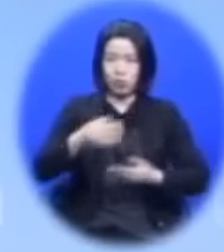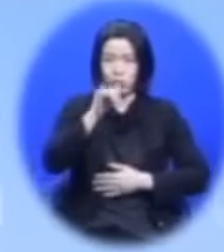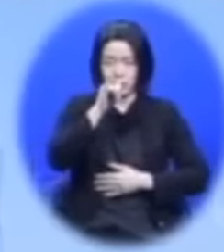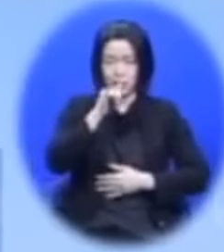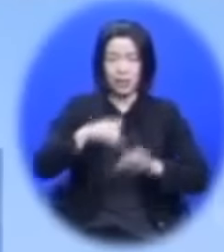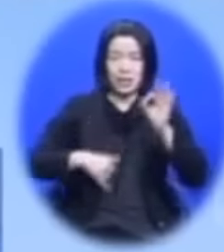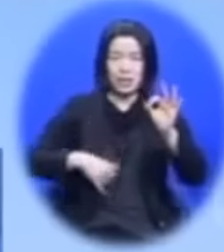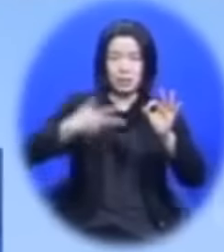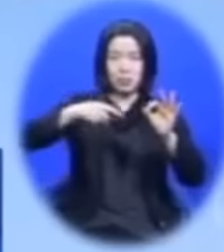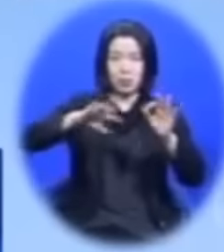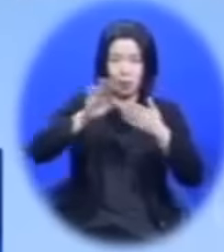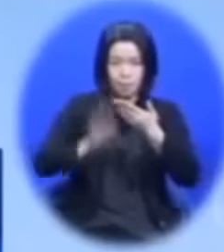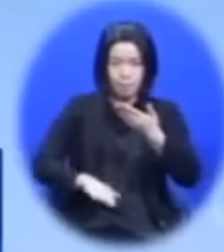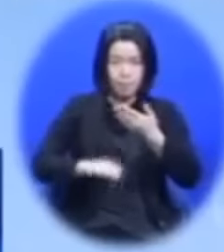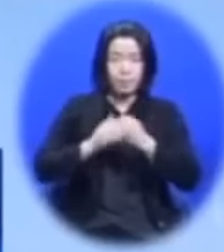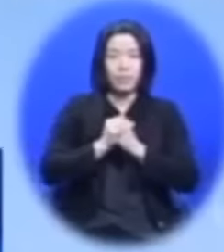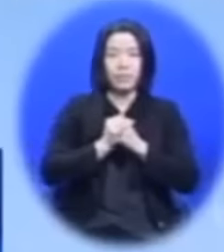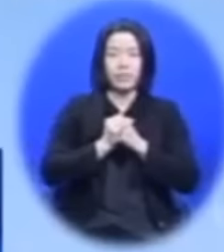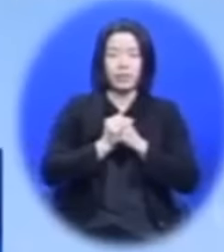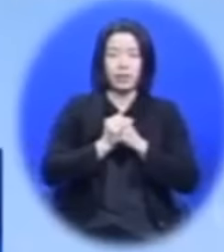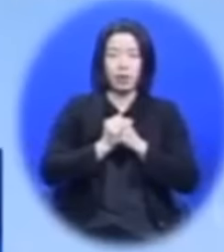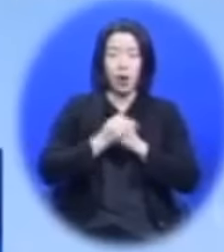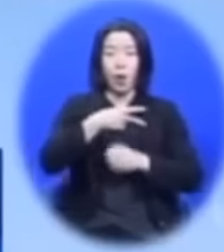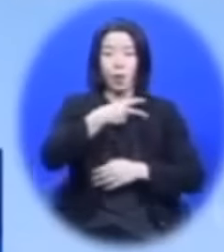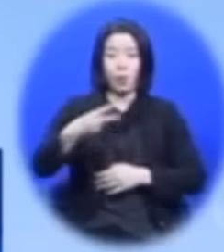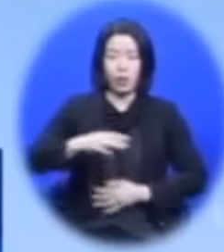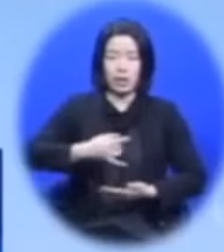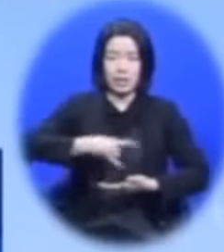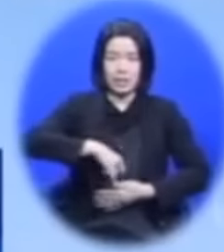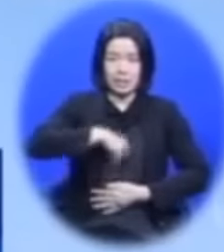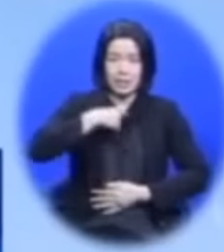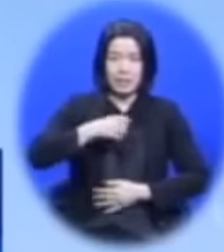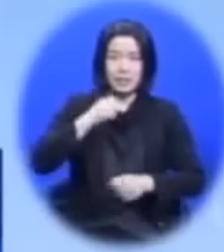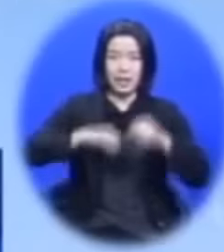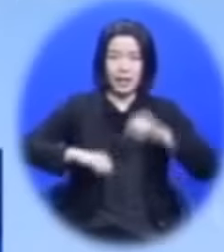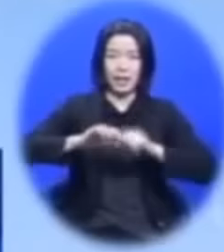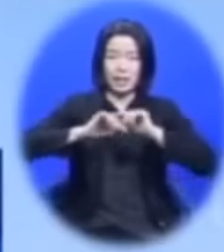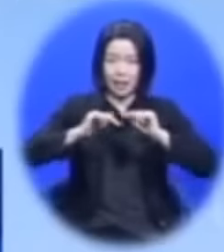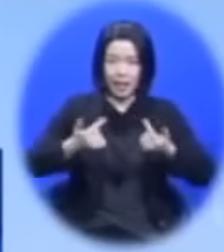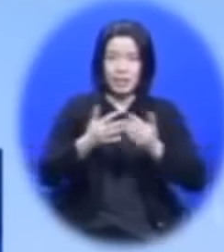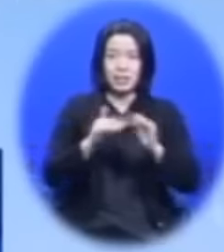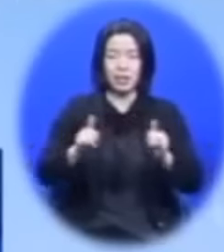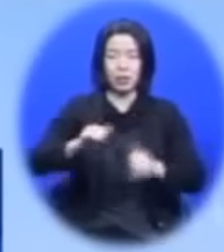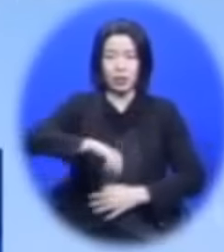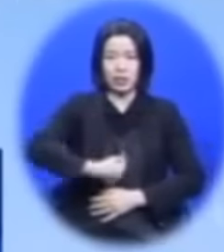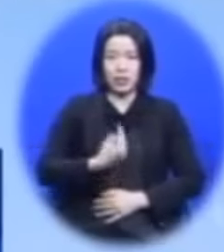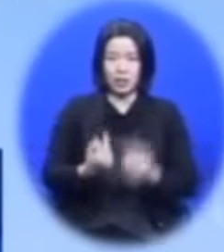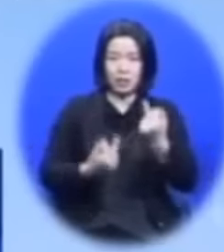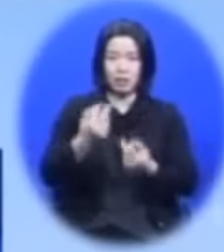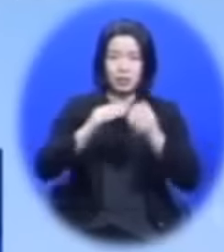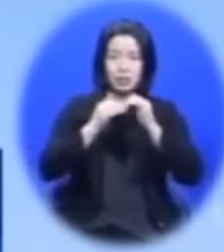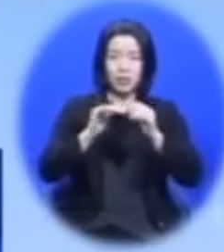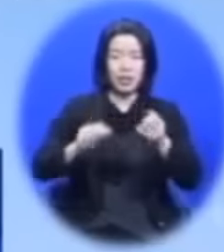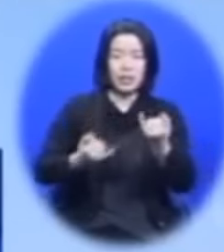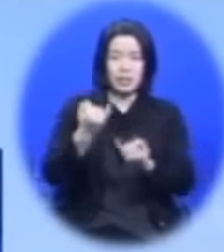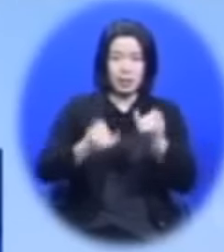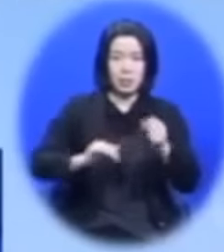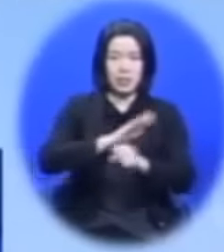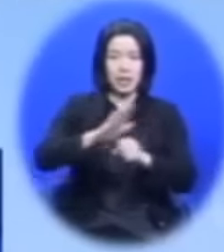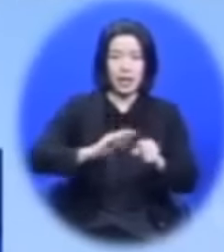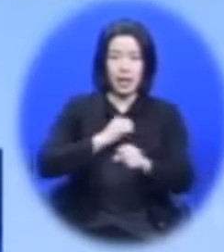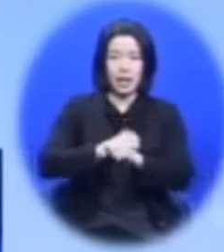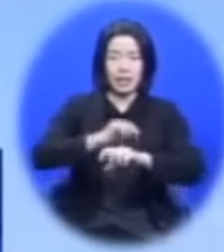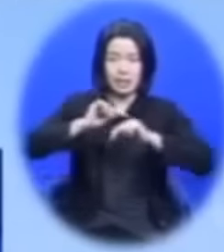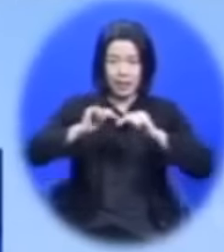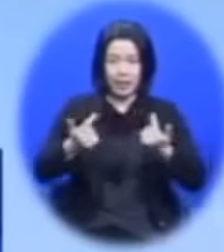10절 말씀 하반절에 보면 곧 의를 행하지 않는 사람과 자기 형제 자매를 사랑하지 않는